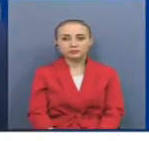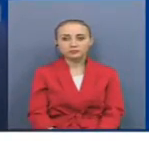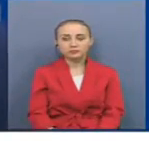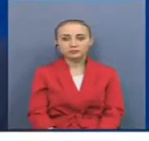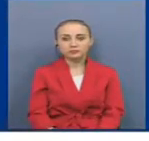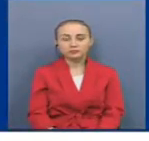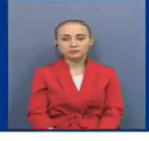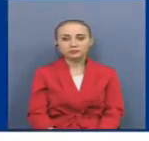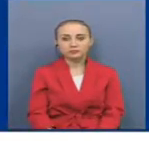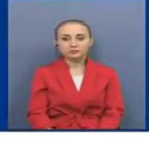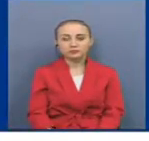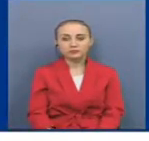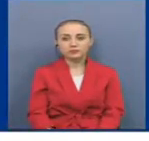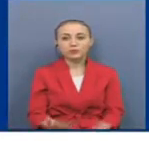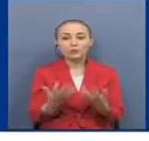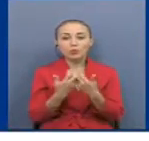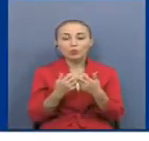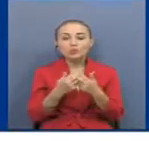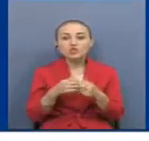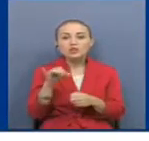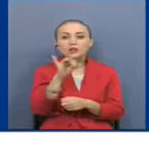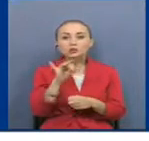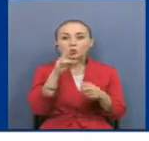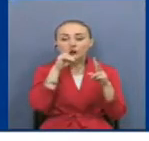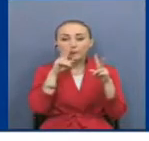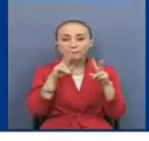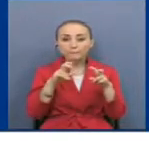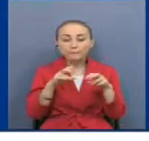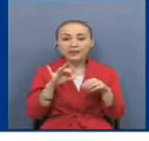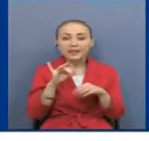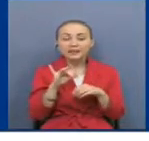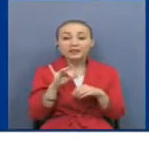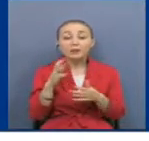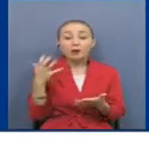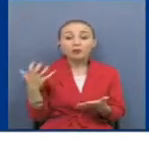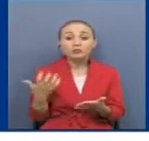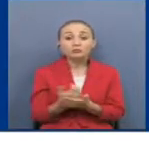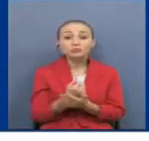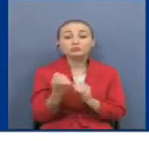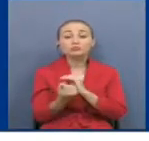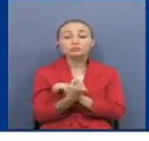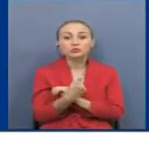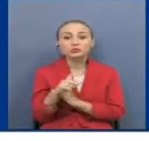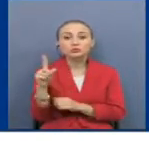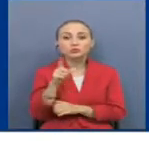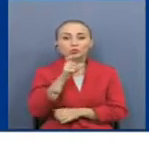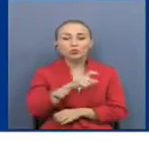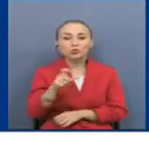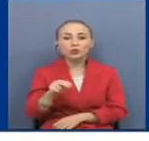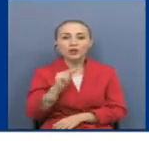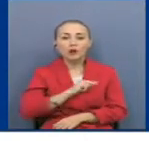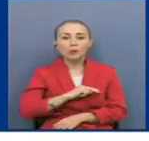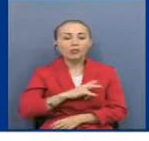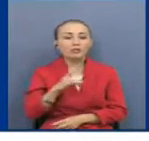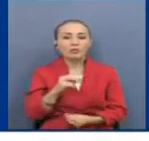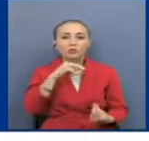и то, что в действиях Мұхамбетқалиева усматриваются признаки дисциплинарные поступки, предусмотренные под пунктом 4,